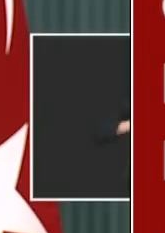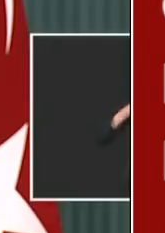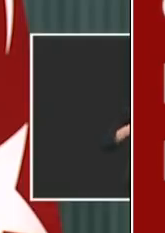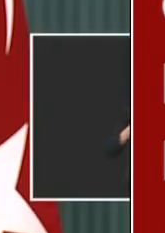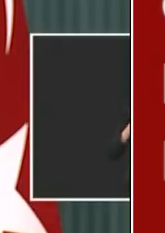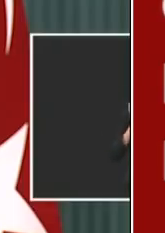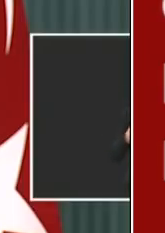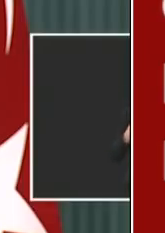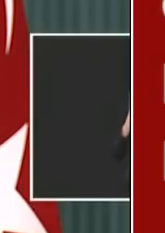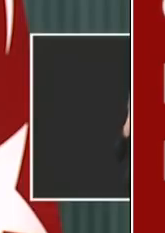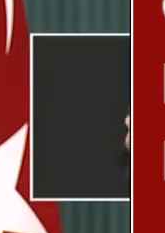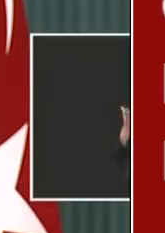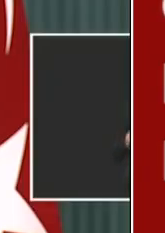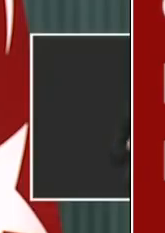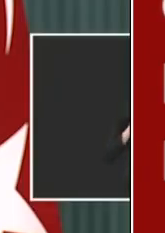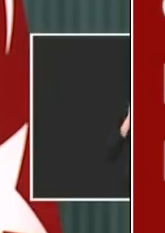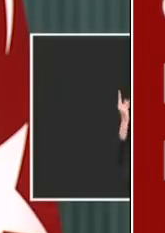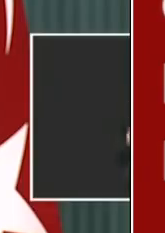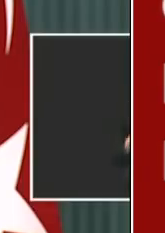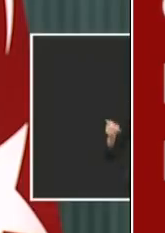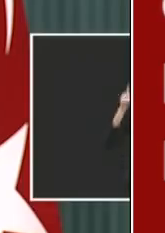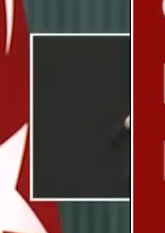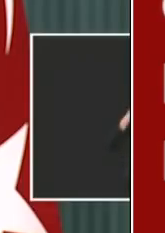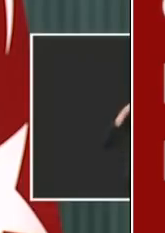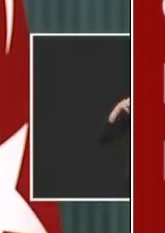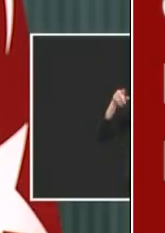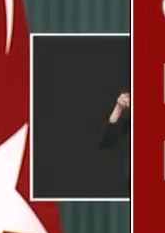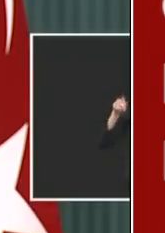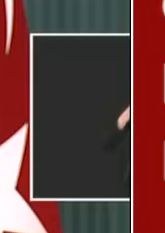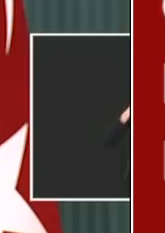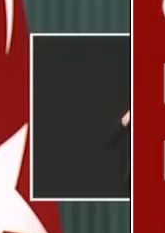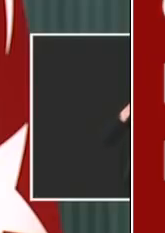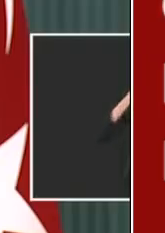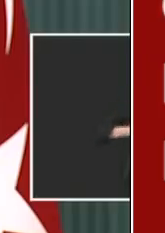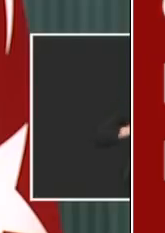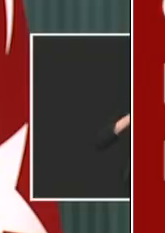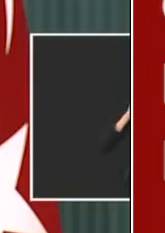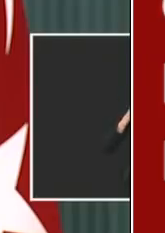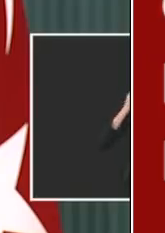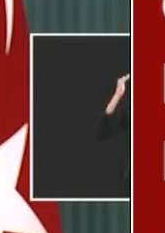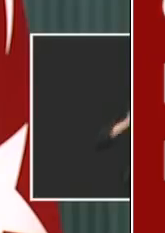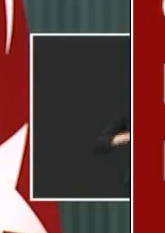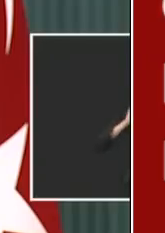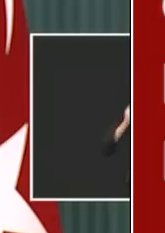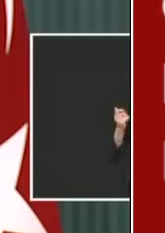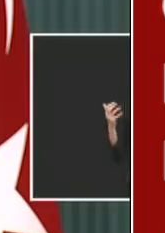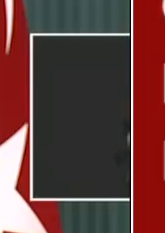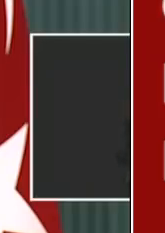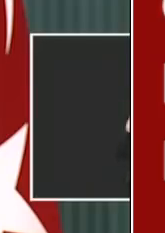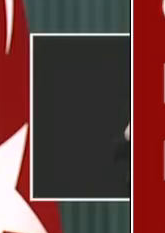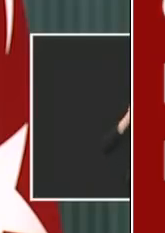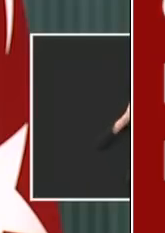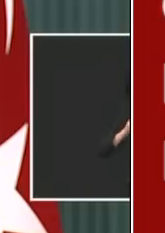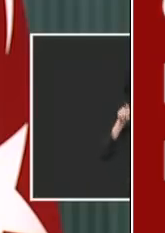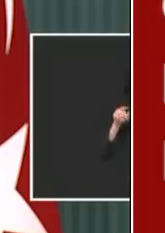devam edecektir dünyanın bir kısmında Asırlardır süren Orantısız kazanç ve